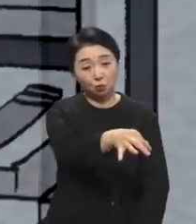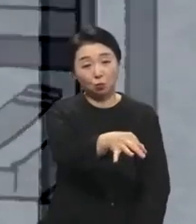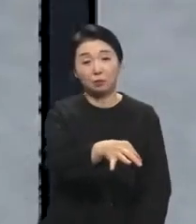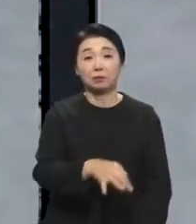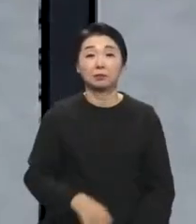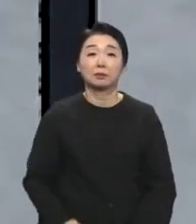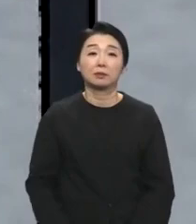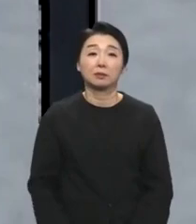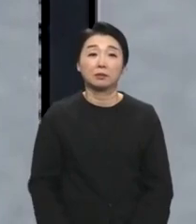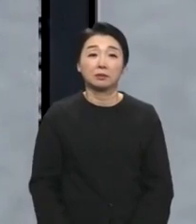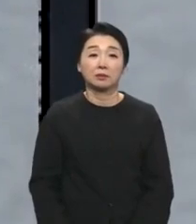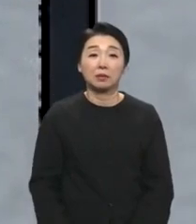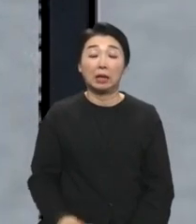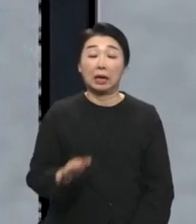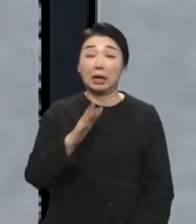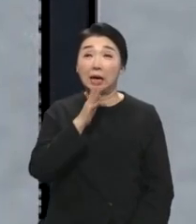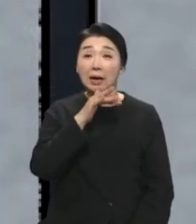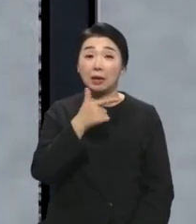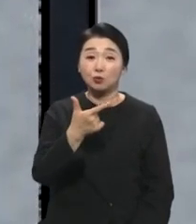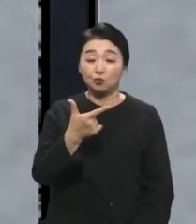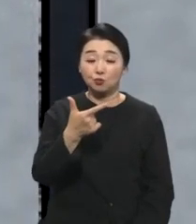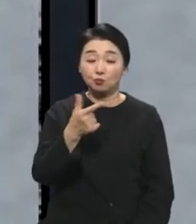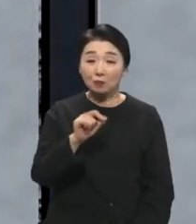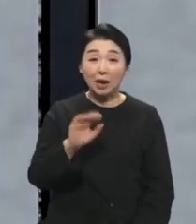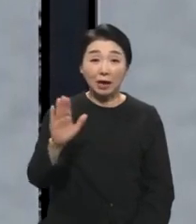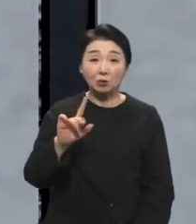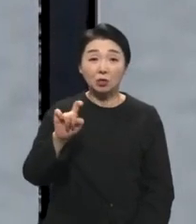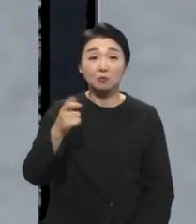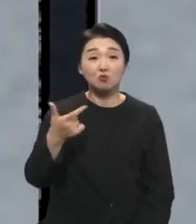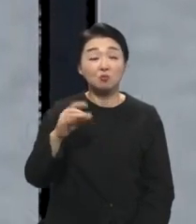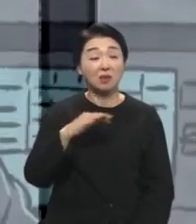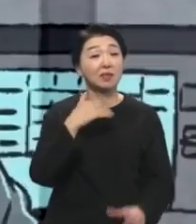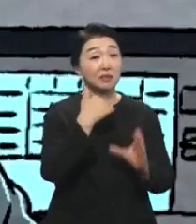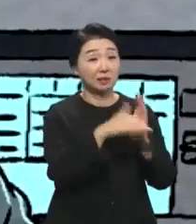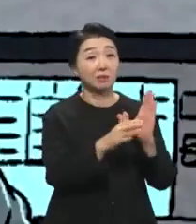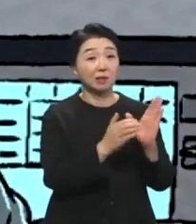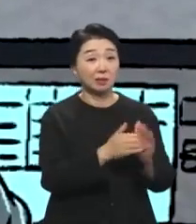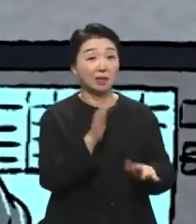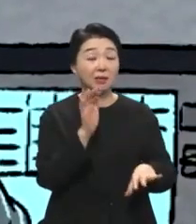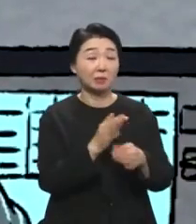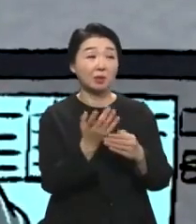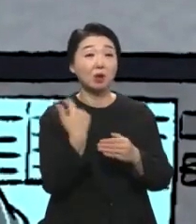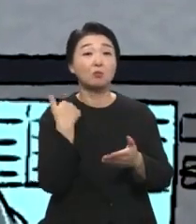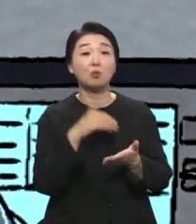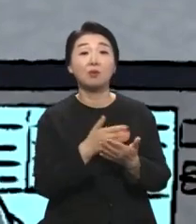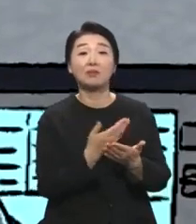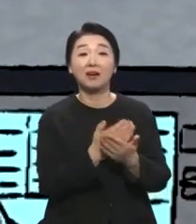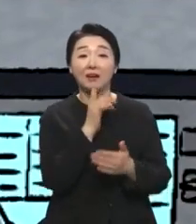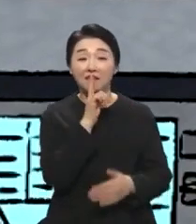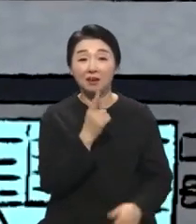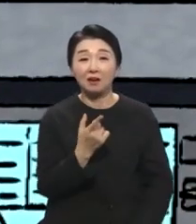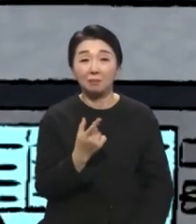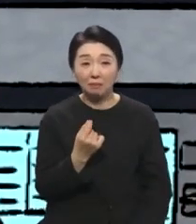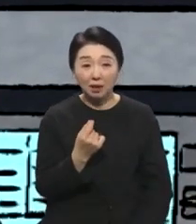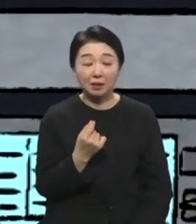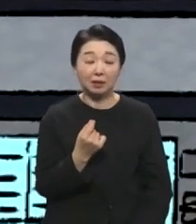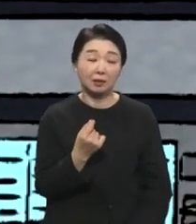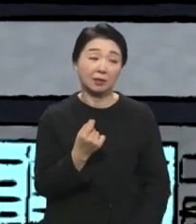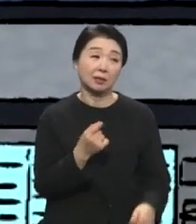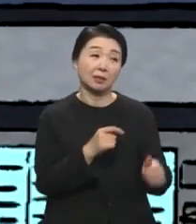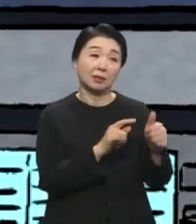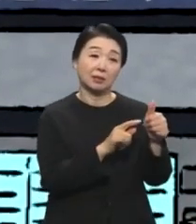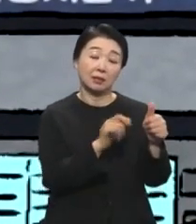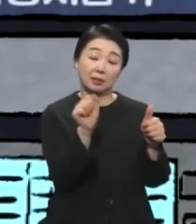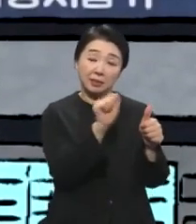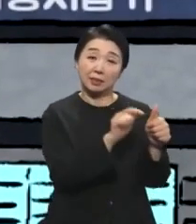그래놓고 아 6만 원이 아니라 16만 원 입금했어요 현금 나머지 돌려 주세요라고 한 거예요 그니까 기사님이랑